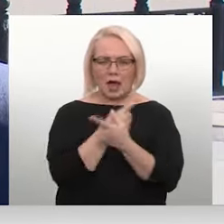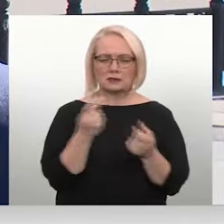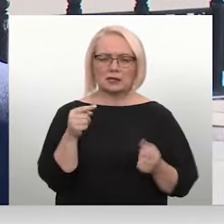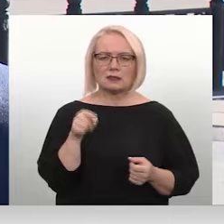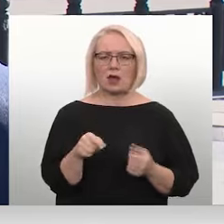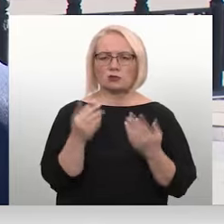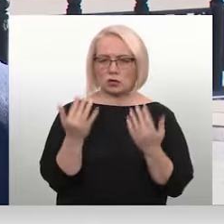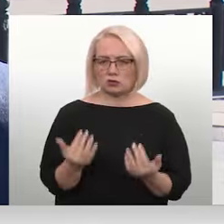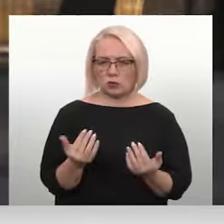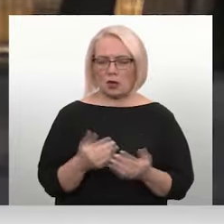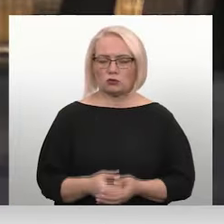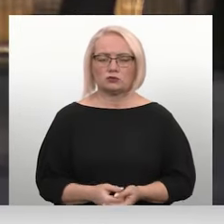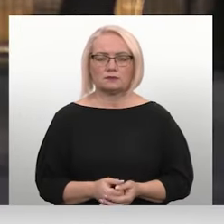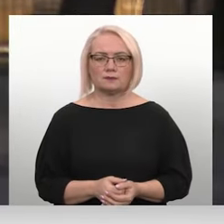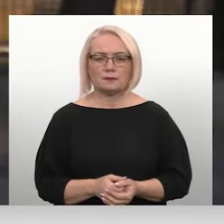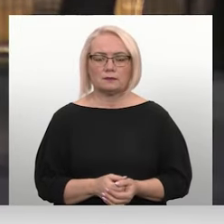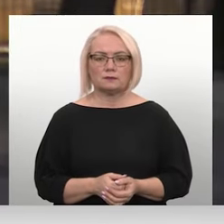rezultātus.